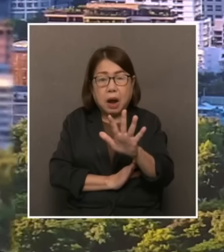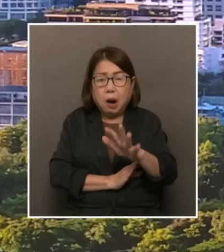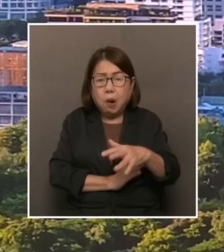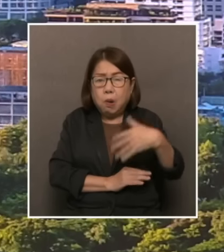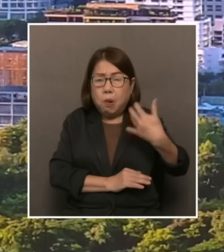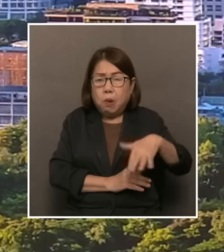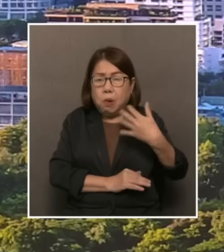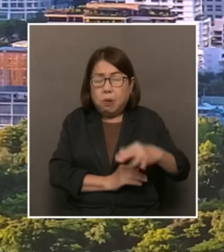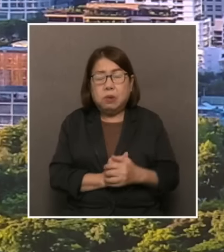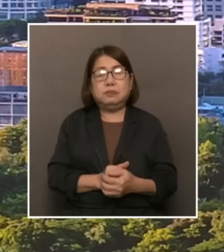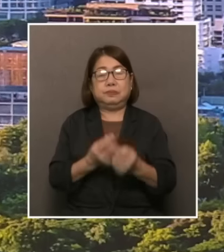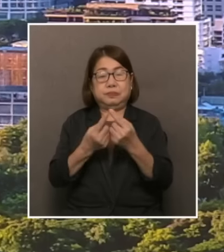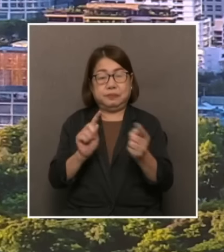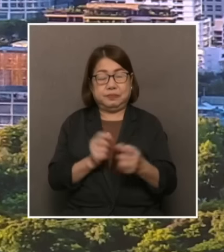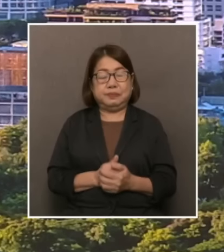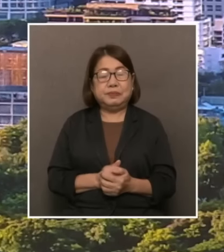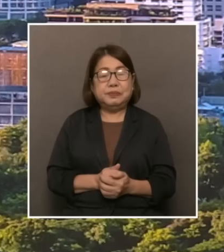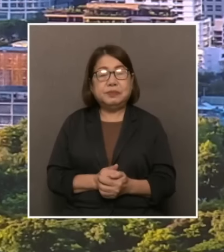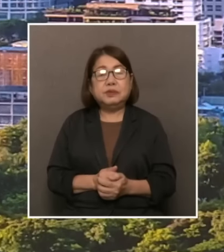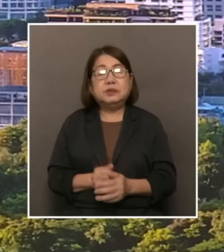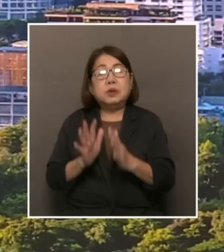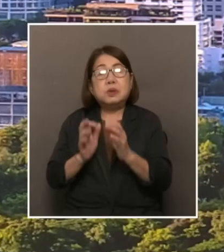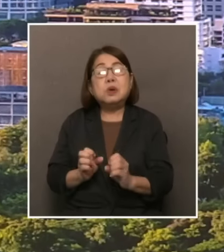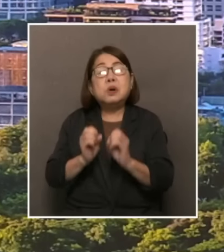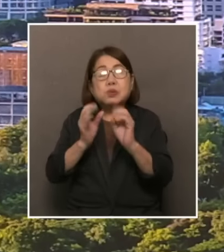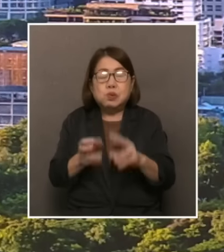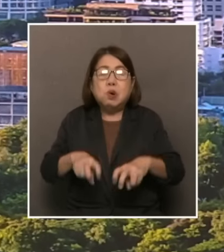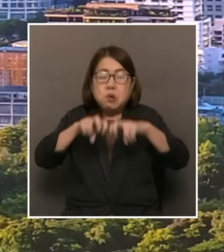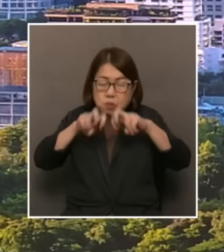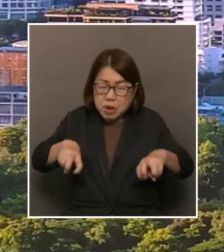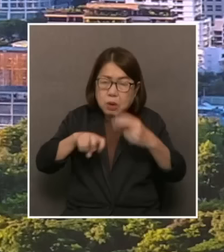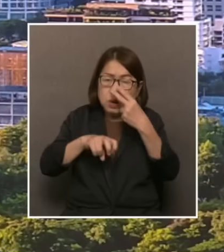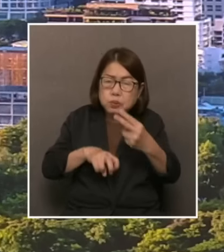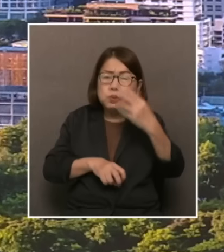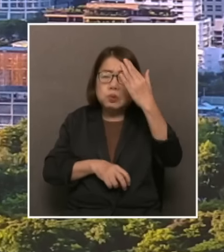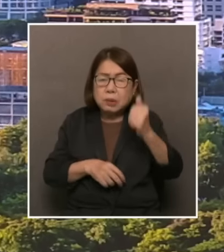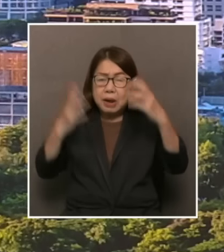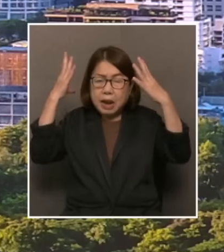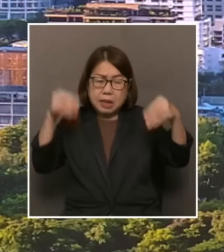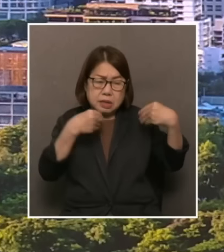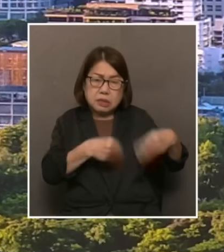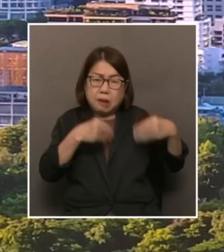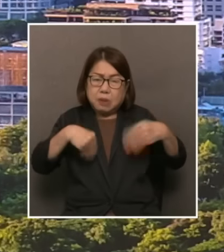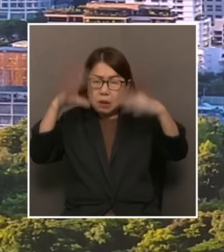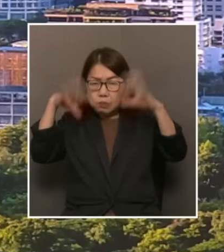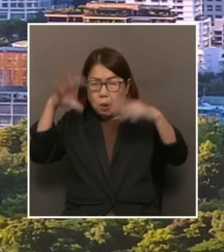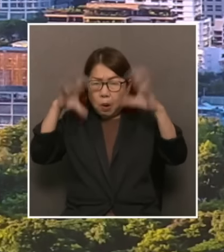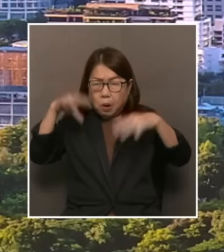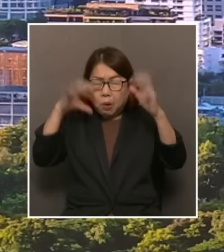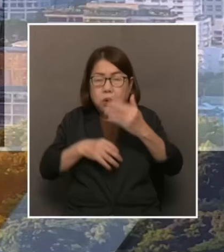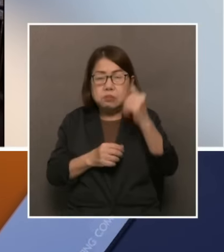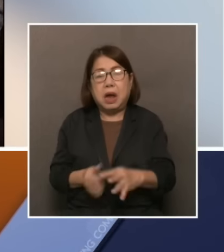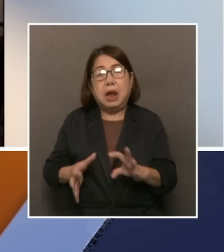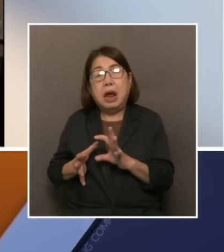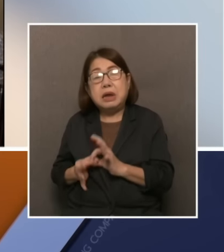บซึอาจาร์ทรทำโงนาวสวถก็ไดอมาวิคล้อนนะครัถึงสาเหตุที่เกิดฝนตกหนกขนาดนี้เรีกว่าอาจจะเป็ปากฏการ